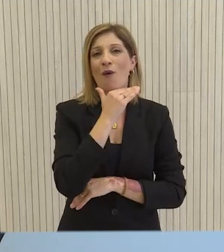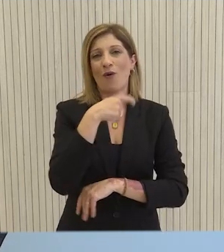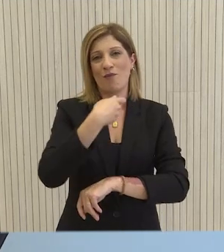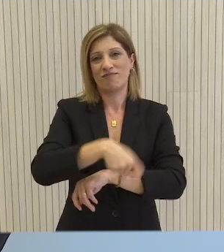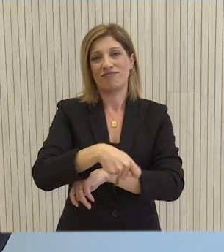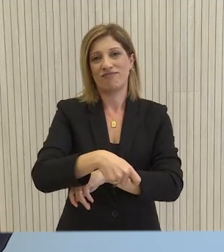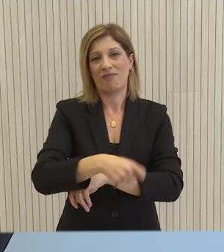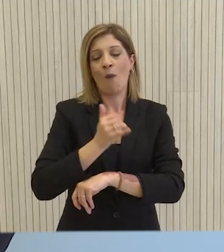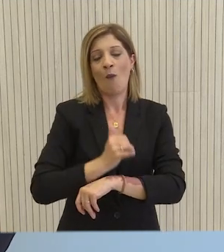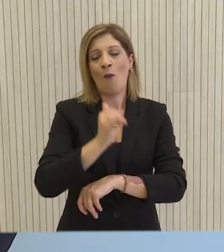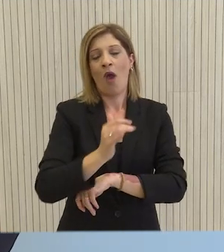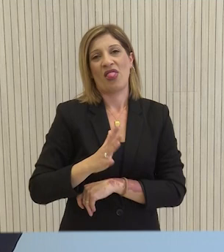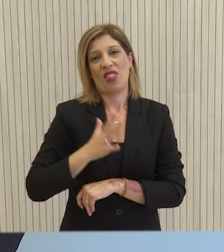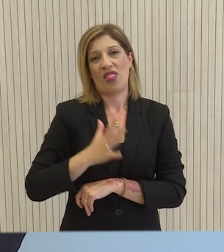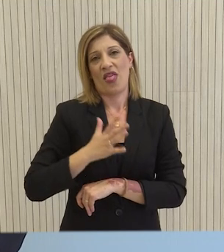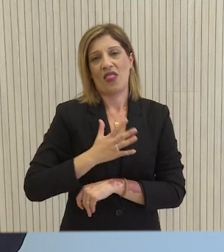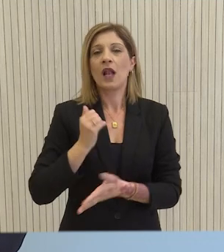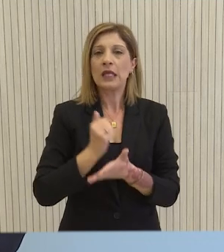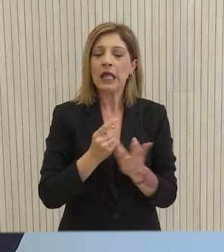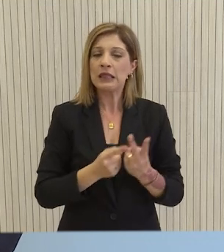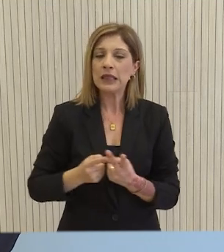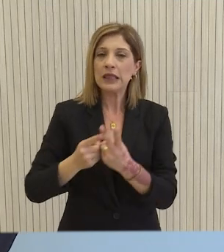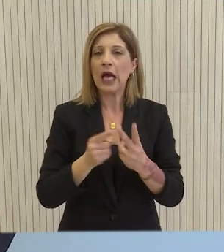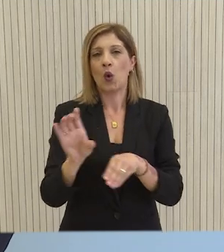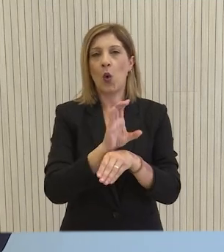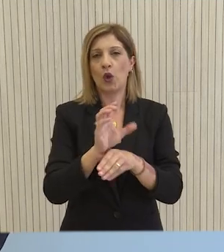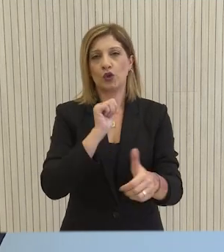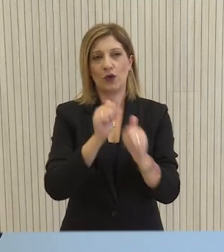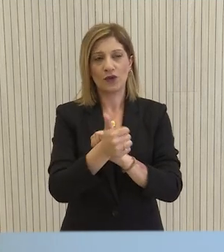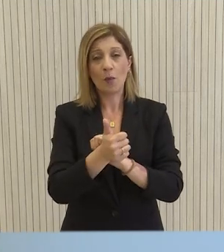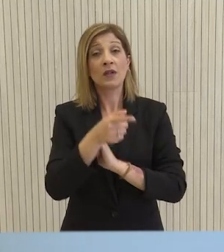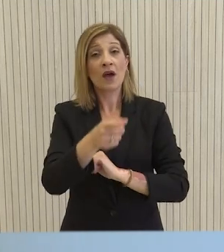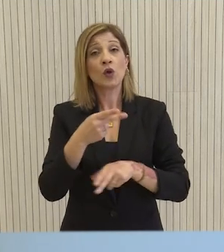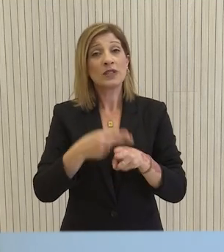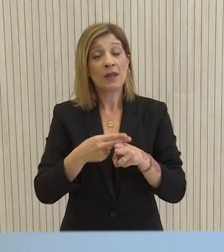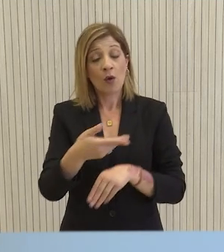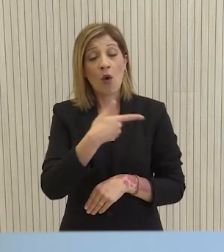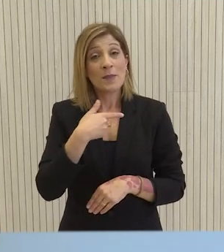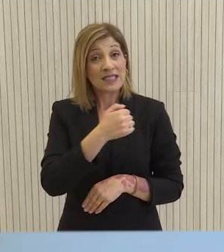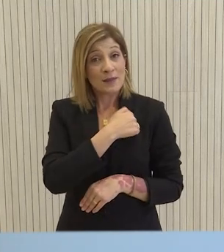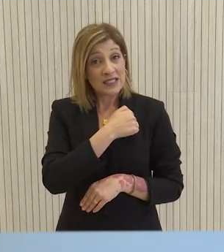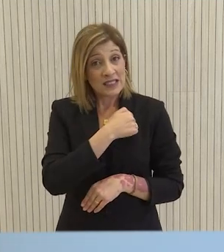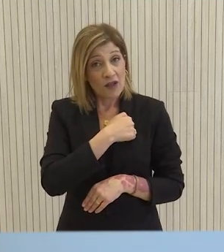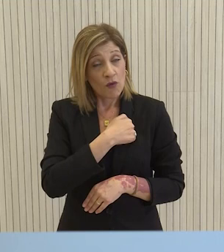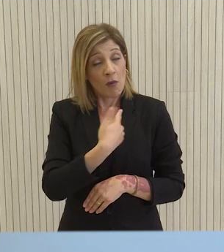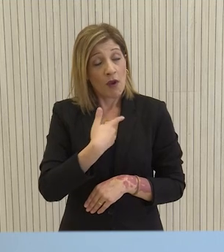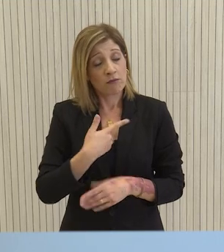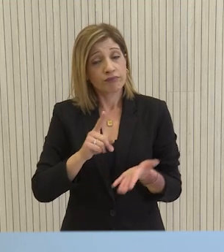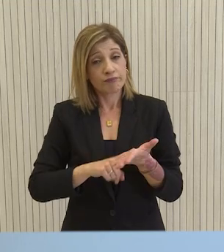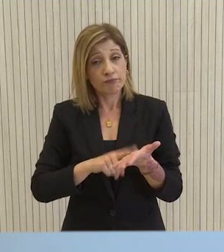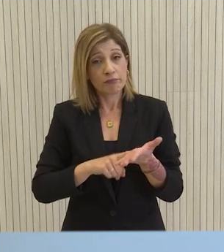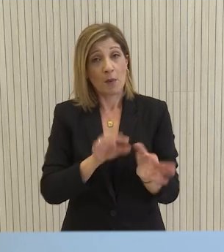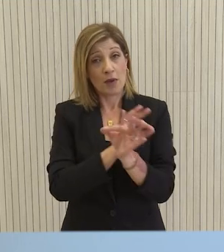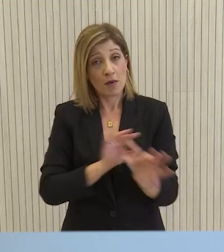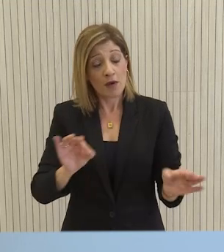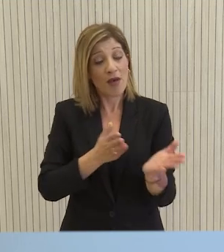απονομής δικαιοσύνης με την εισαγωγή μεταξύ άλλων τεχνολογιών πληροφορικής. Αποτελεί πεποίθησή μας ότι ως πολιτεία έχουμε χρέος να οικοδομήσουμε ένα